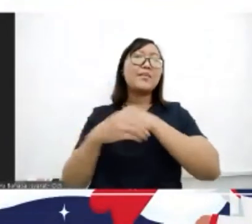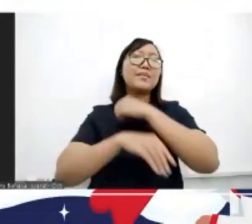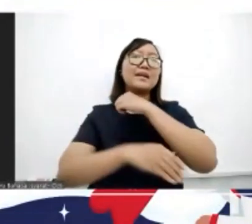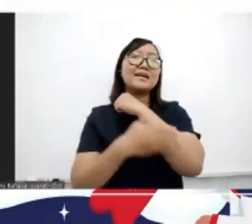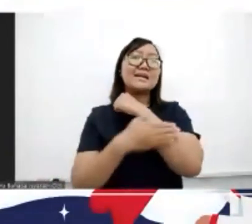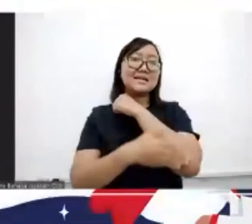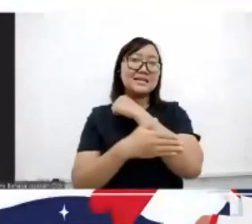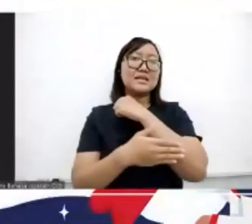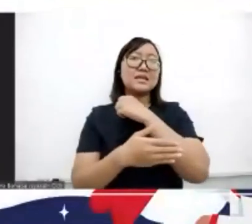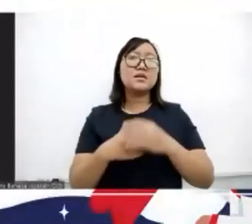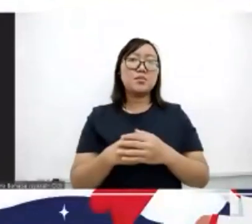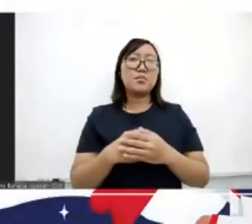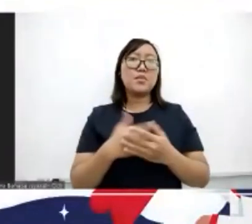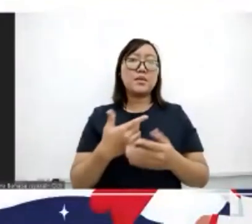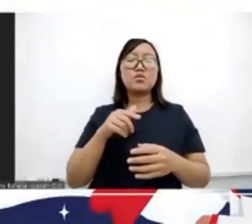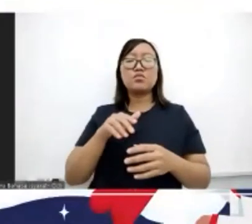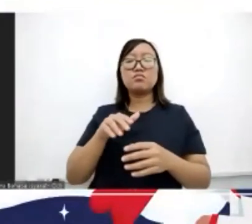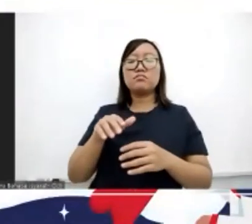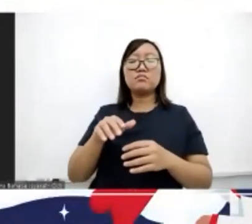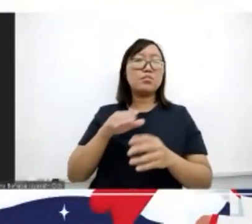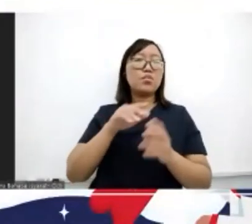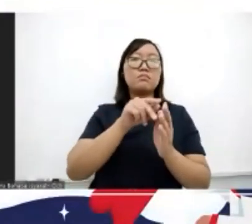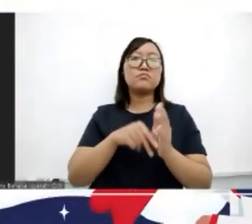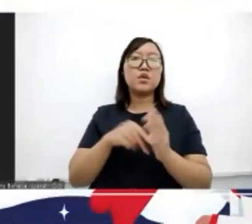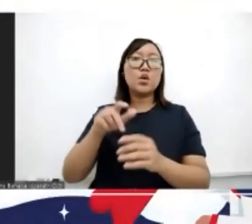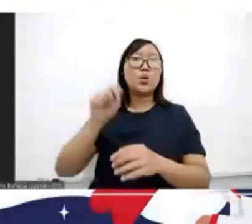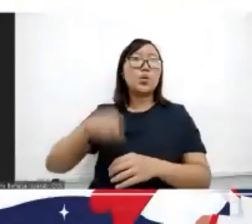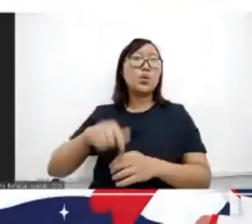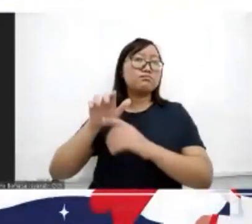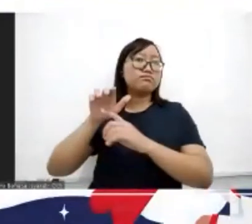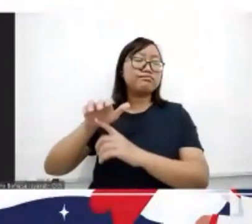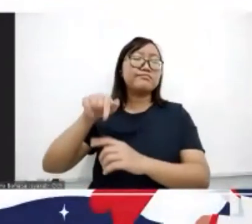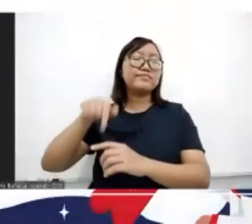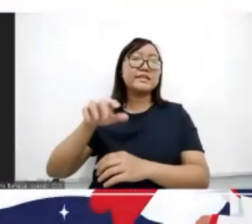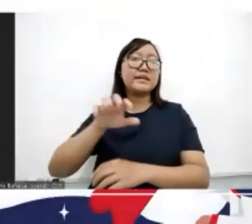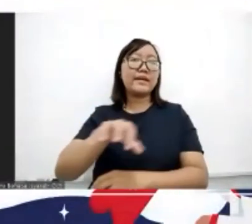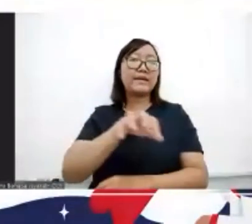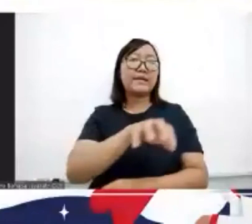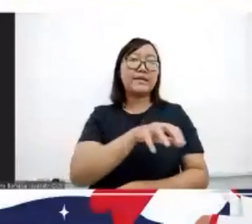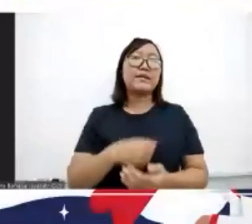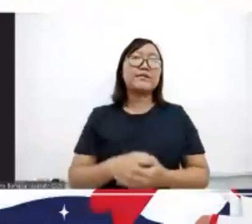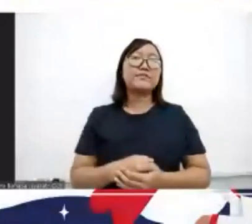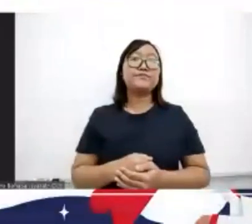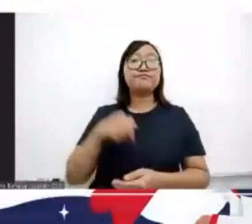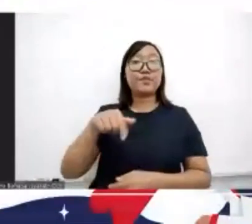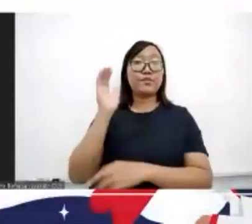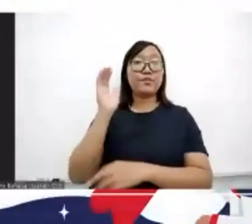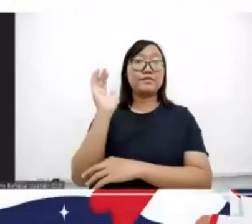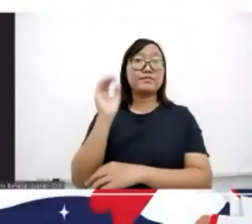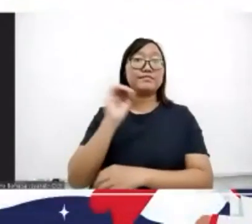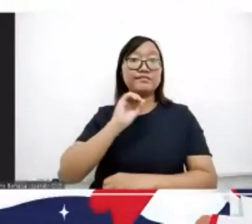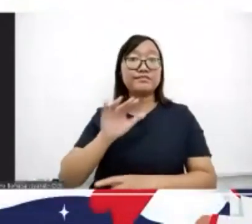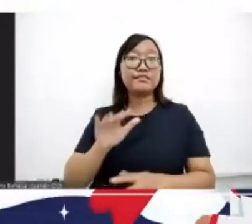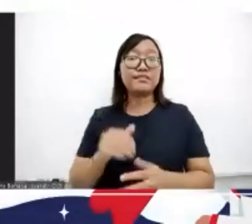hukum di daerah demikian Mas Irfan Makasih Bude teh ya aliterasi